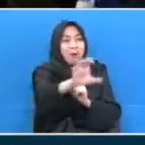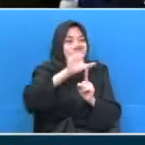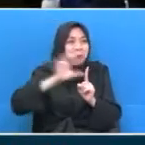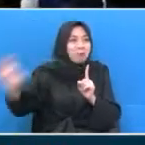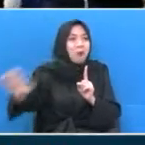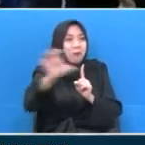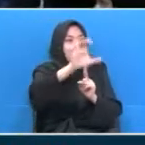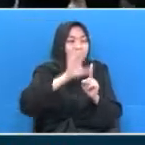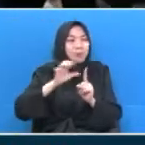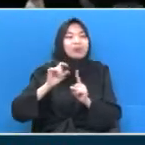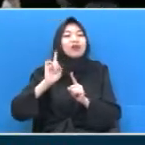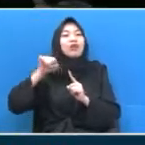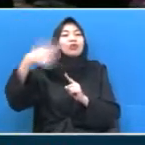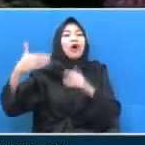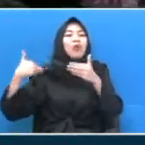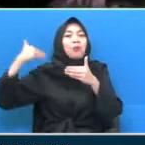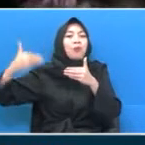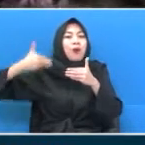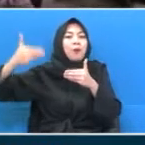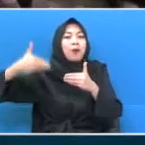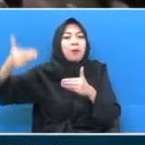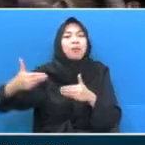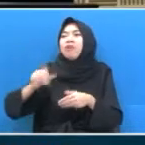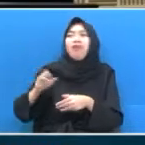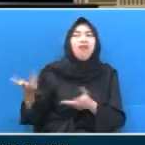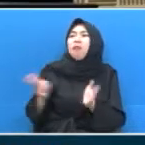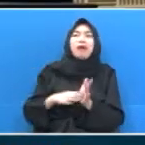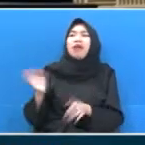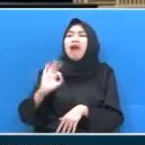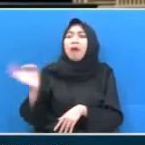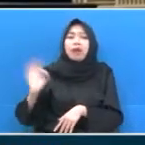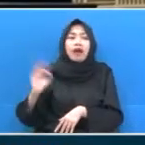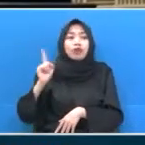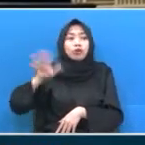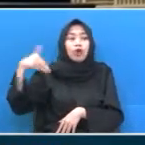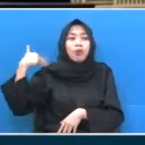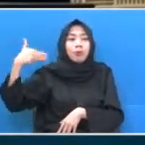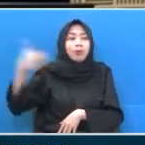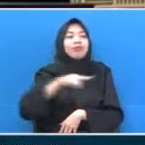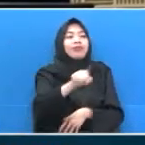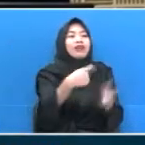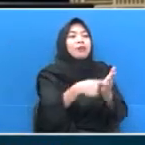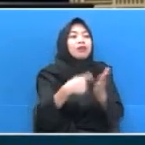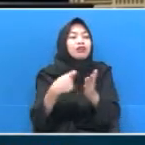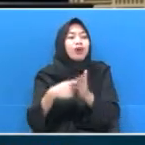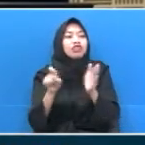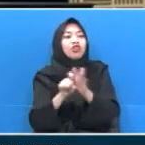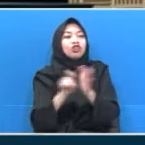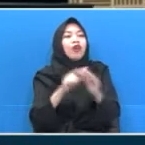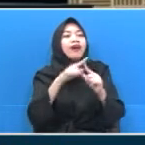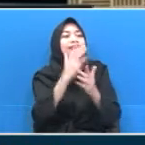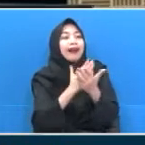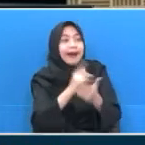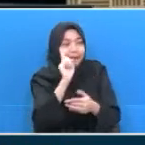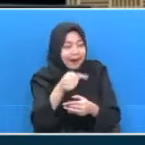menurut mahasiswa tidak pernah ada masalah jadi mahasiswa ini ceritanya kan punya banyak kegiatan dia mengumpulkan dana untuk sponsorship lah gitu